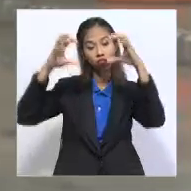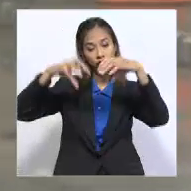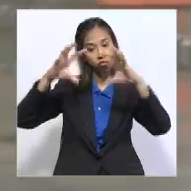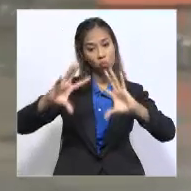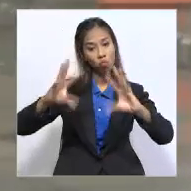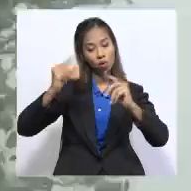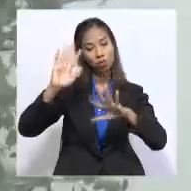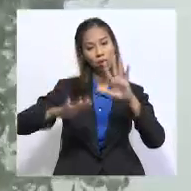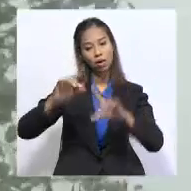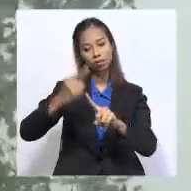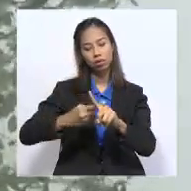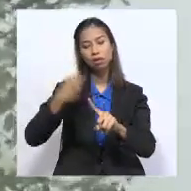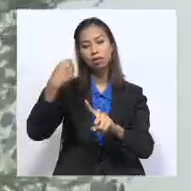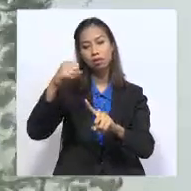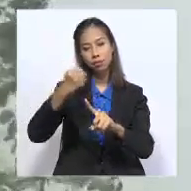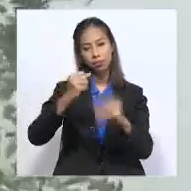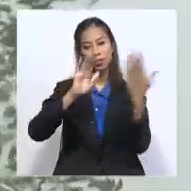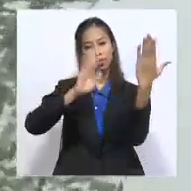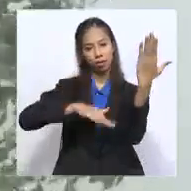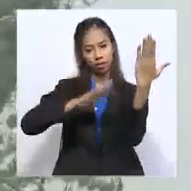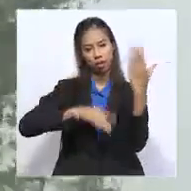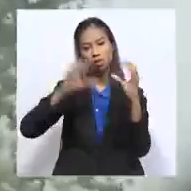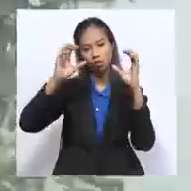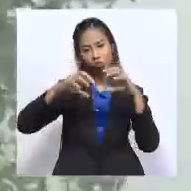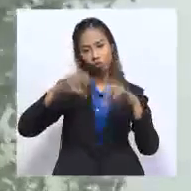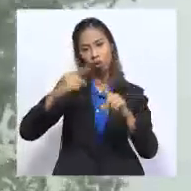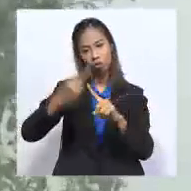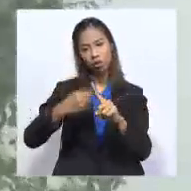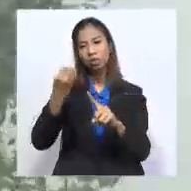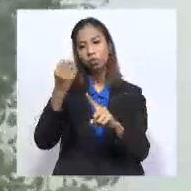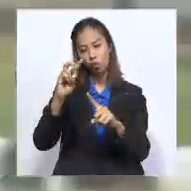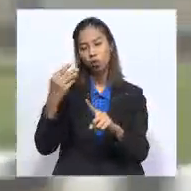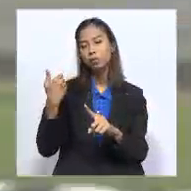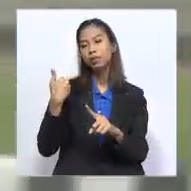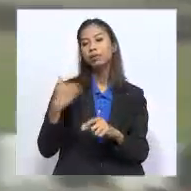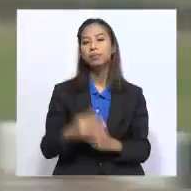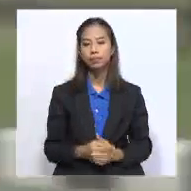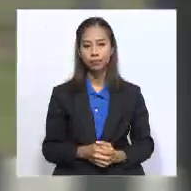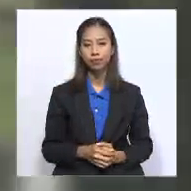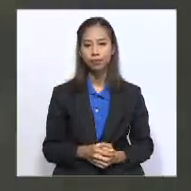างเดือนตุลาคมส่วนภาคใต้จะยังมีฝนตกต่อไปอีกจนถึงเดือนธันวาคมค่ะ